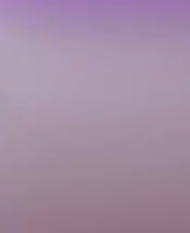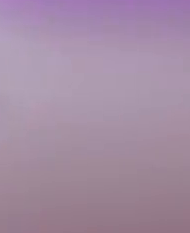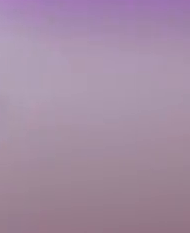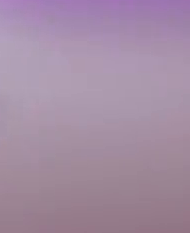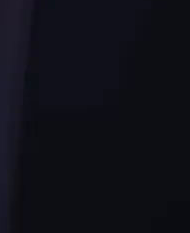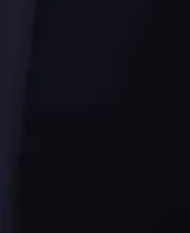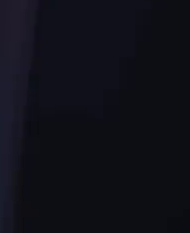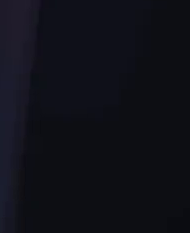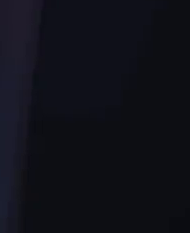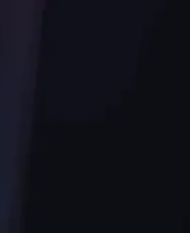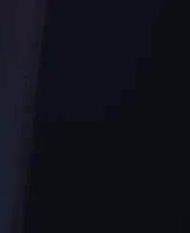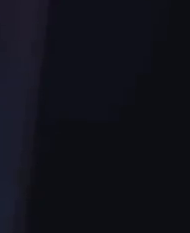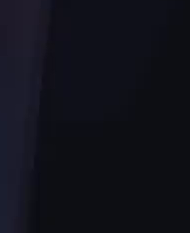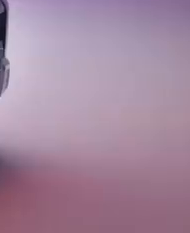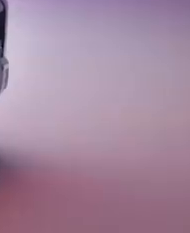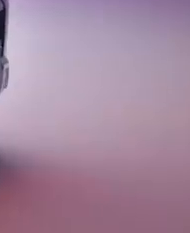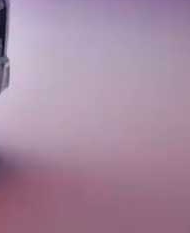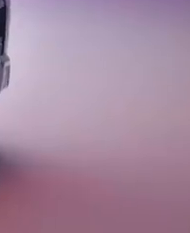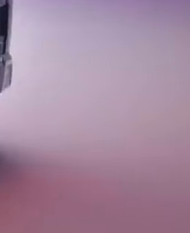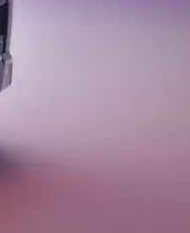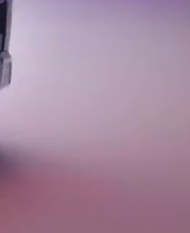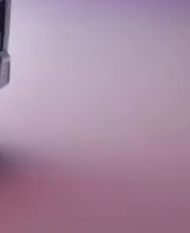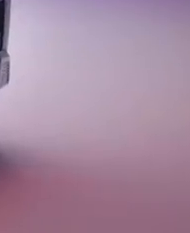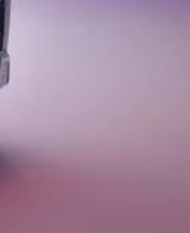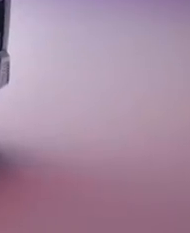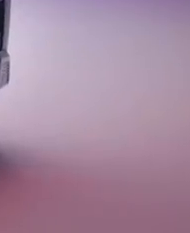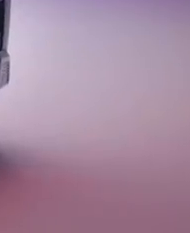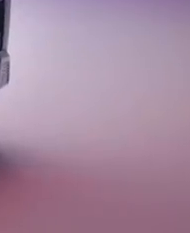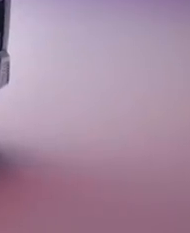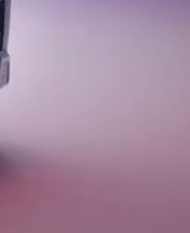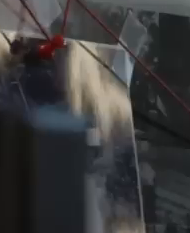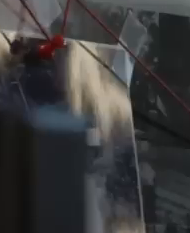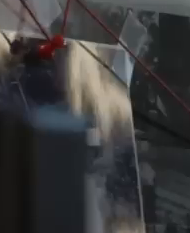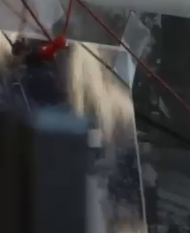토레스 TX로. 어드벤처러스 토레스 TX.